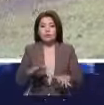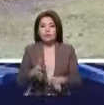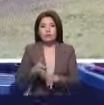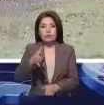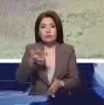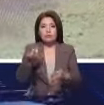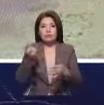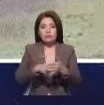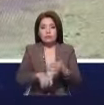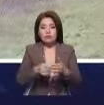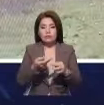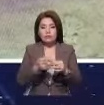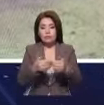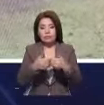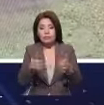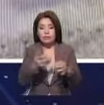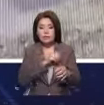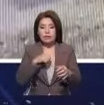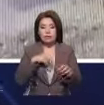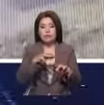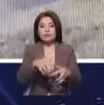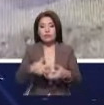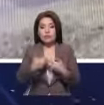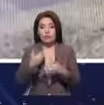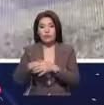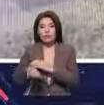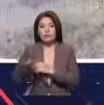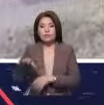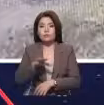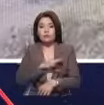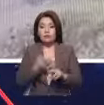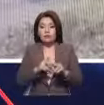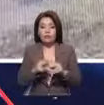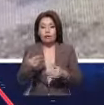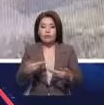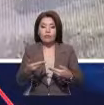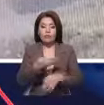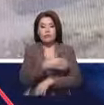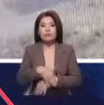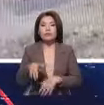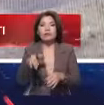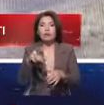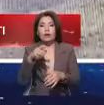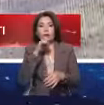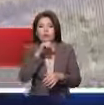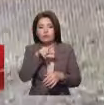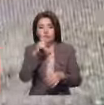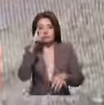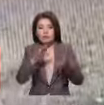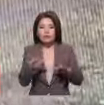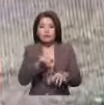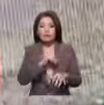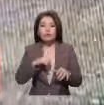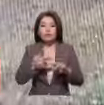бұзып ашып, керегін өз мүлкінде еш саспастан қолына іліп кете барған. Көшеде кетіп бара жатқан азамат ұрыдан еш күмәнден бастан оның